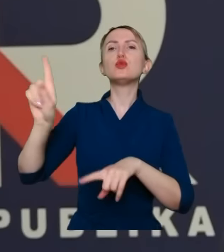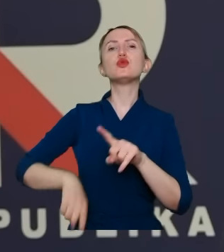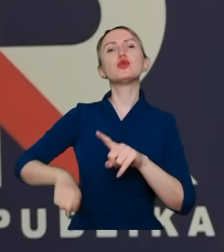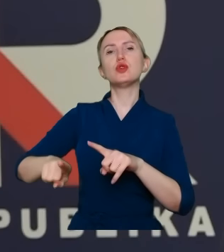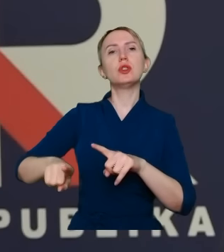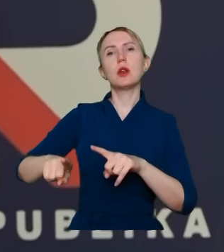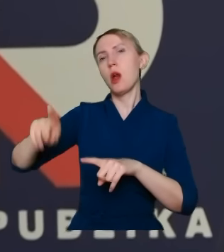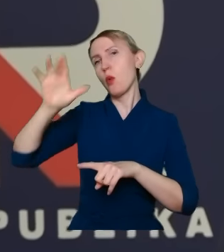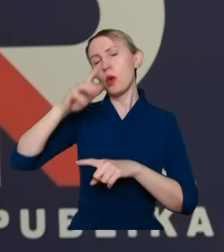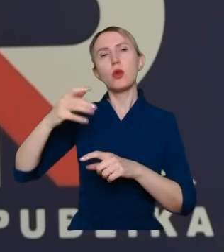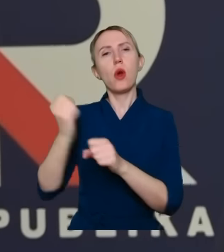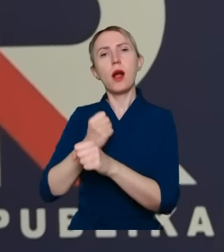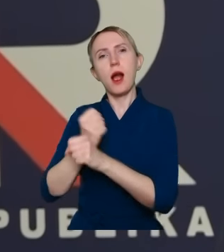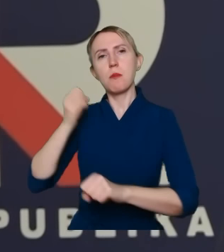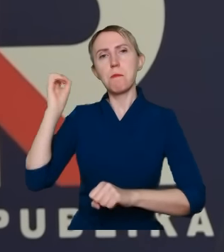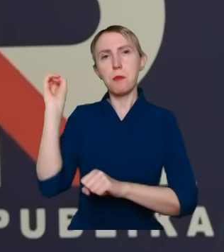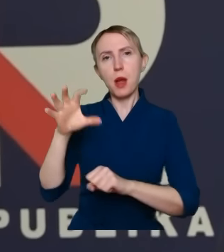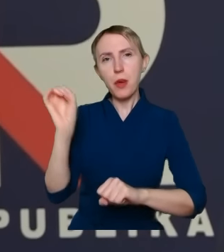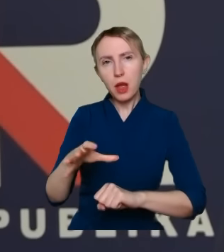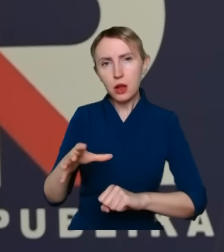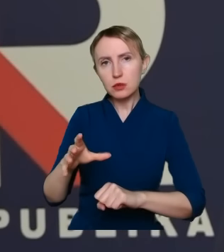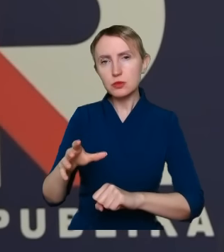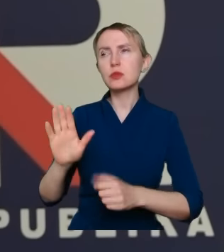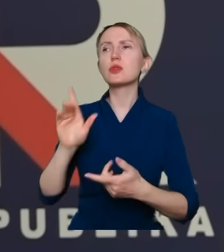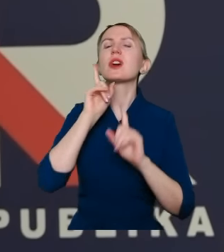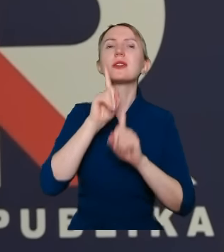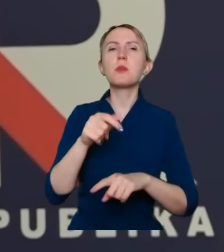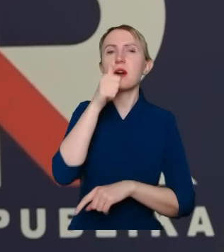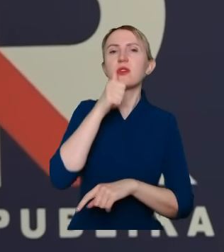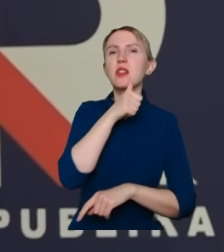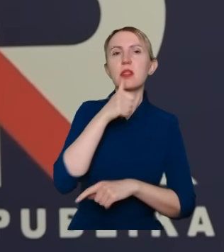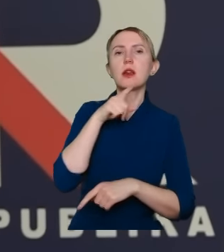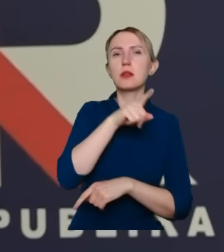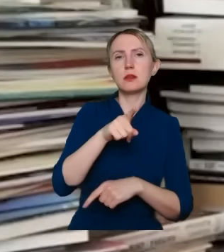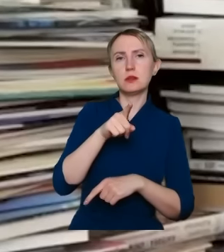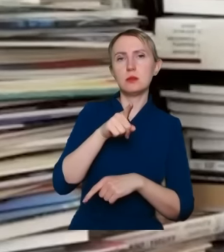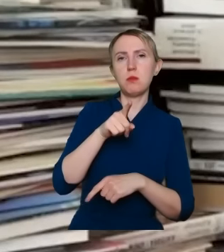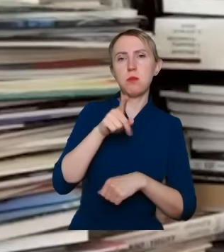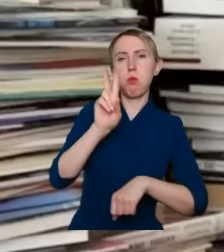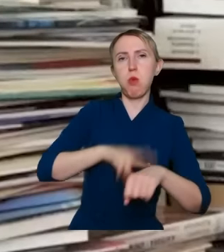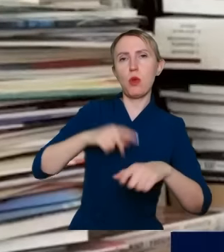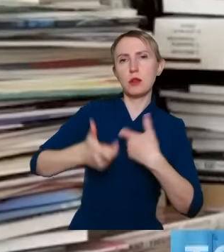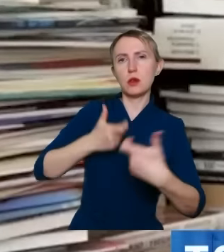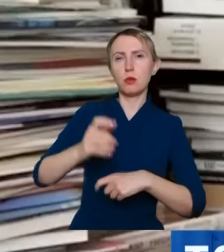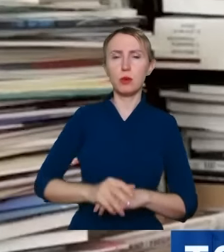kostki brukowej którą tak naprawdę tajniacy z chodnika wygrzebywanie